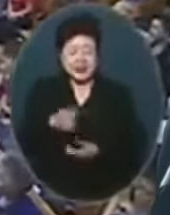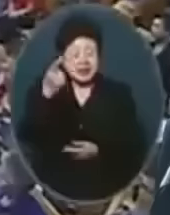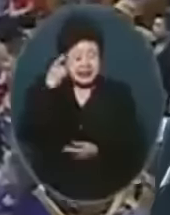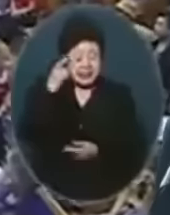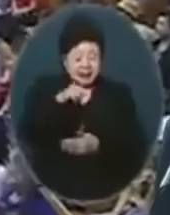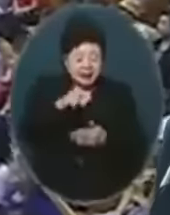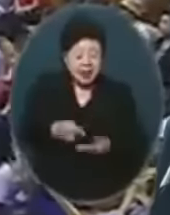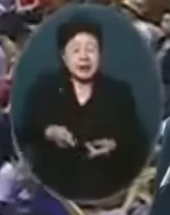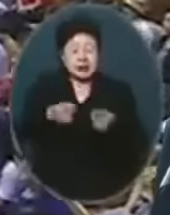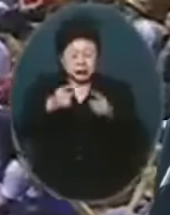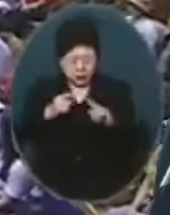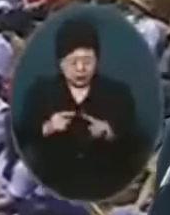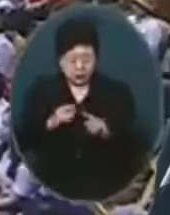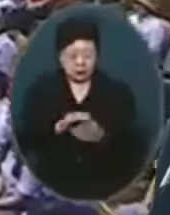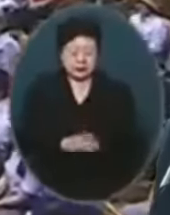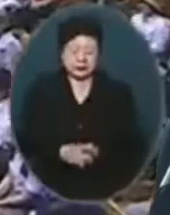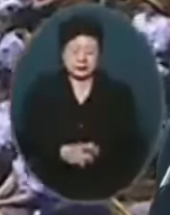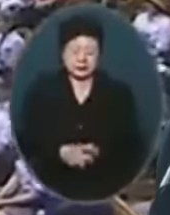생각이 마음속에 들어와서